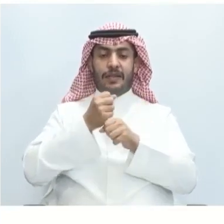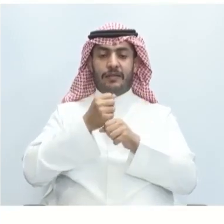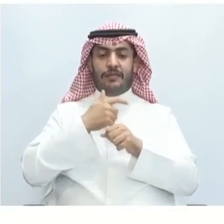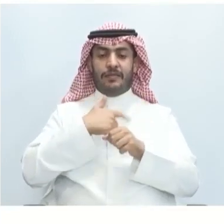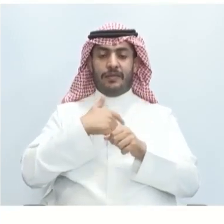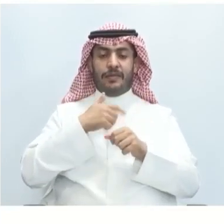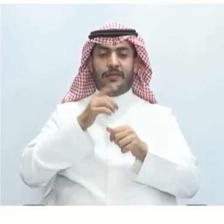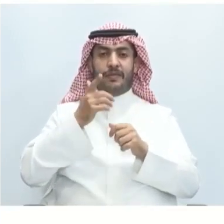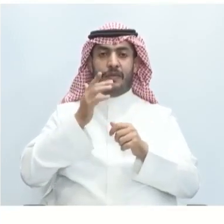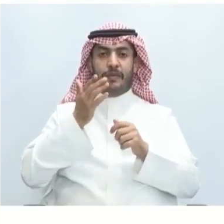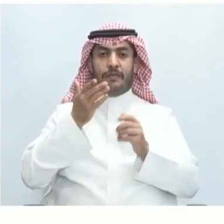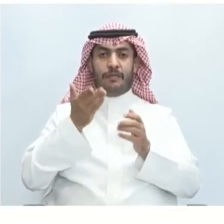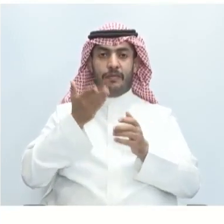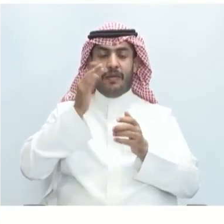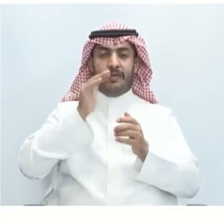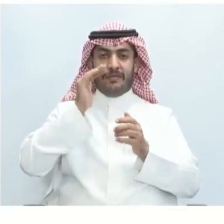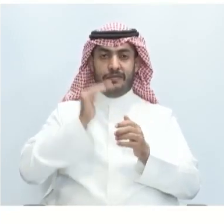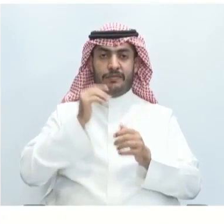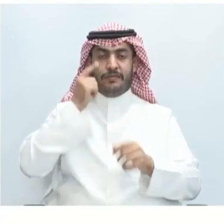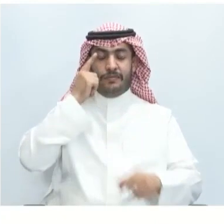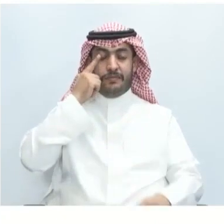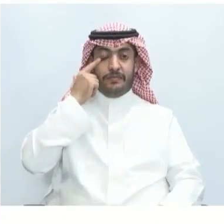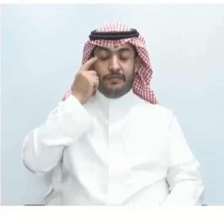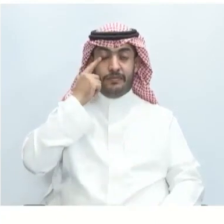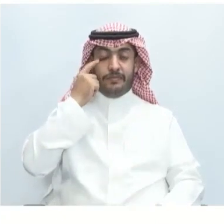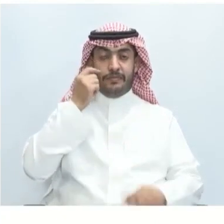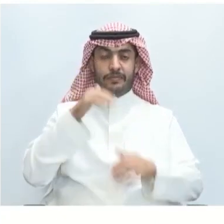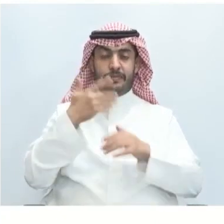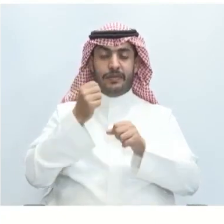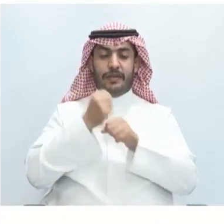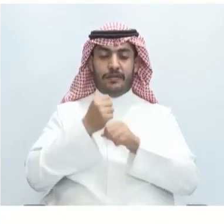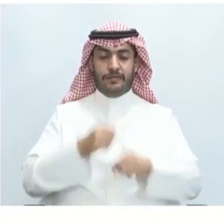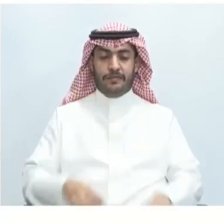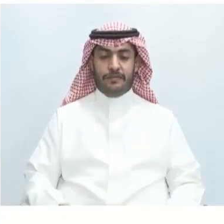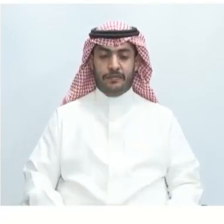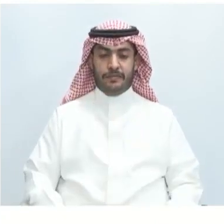بدل الماكس وهنا في النقطه الثالثه سنستخدم الماكس